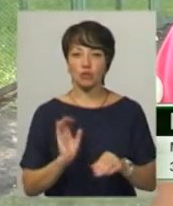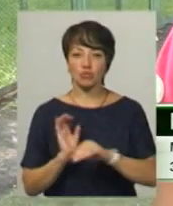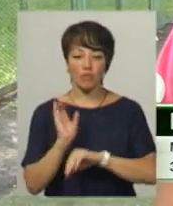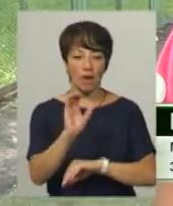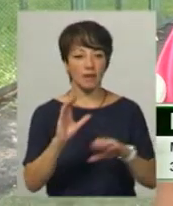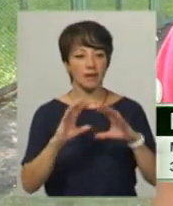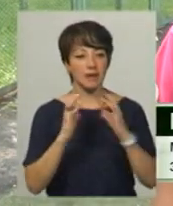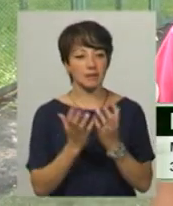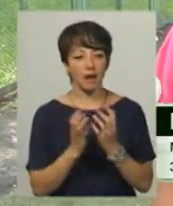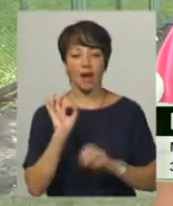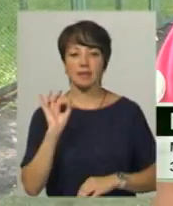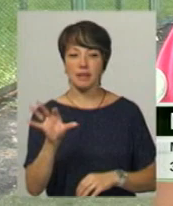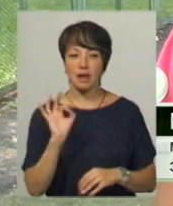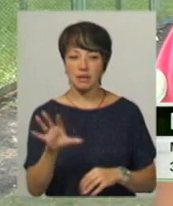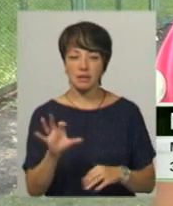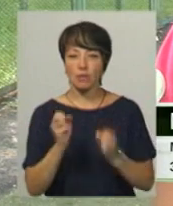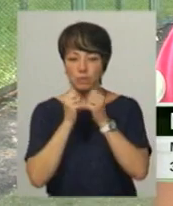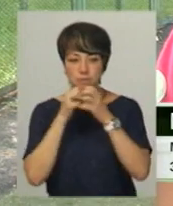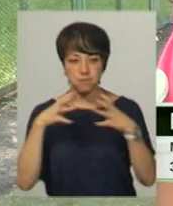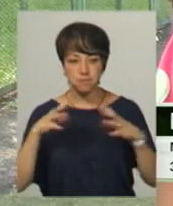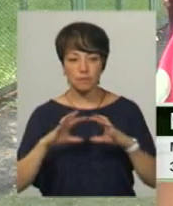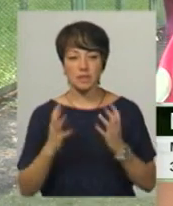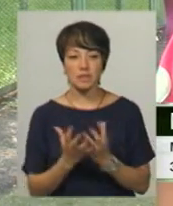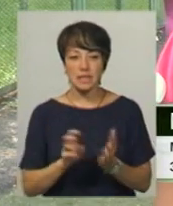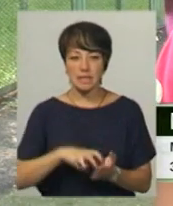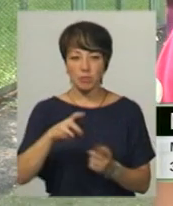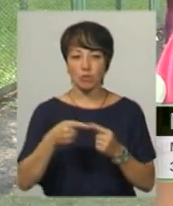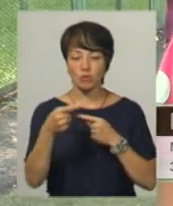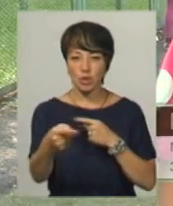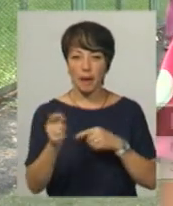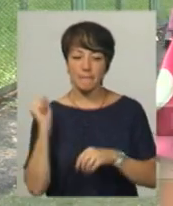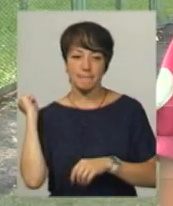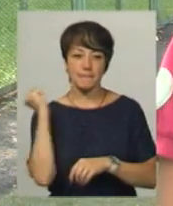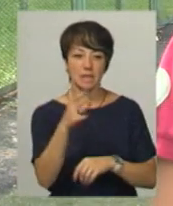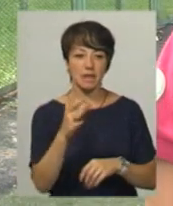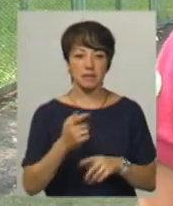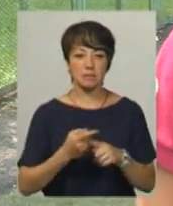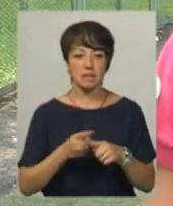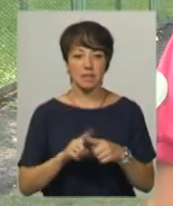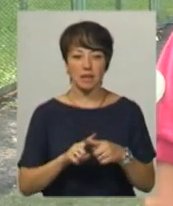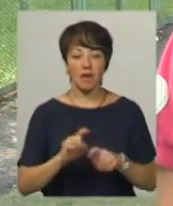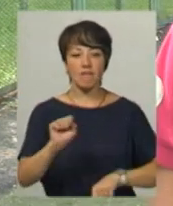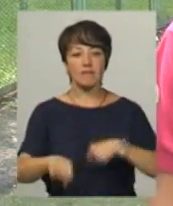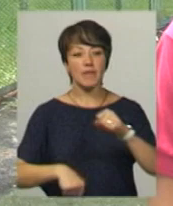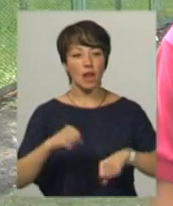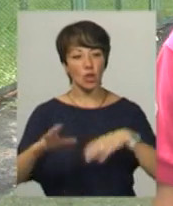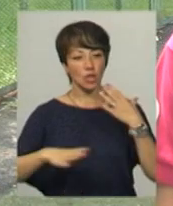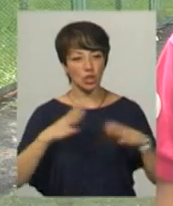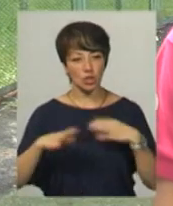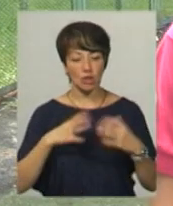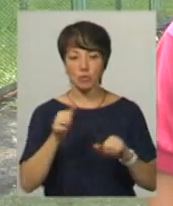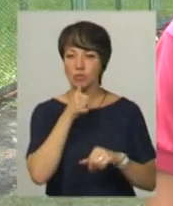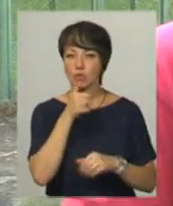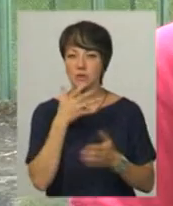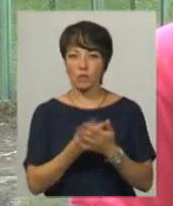ядра, дартс, набивання м'яча, стрибки в довжину, метання спису, вортекс та також велотренажер, на якому дітки можуть